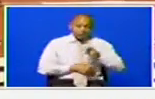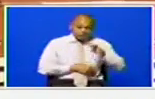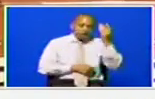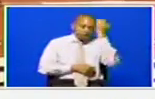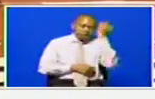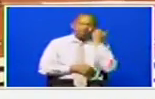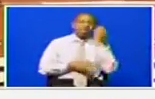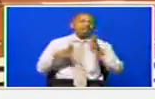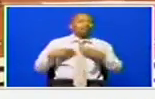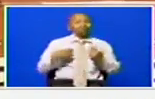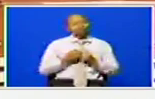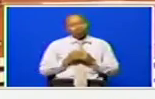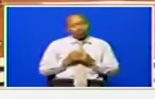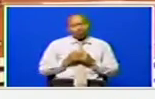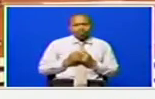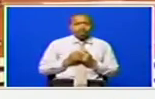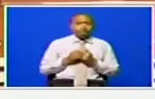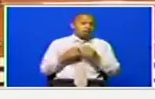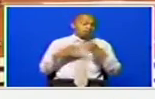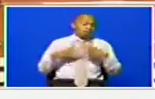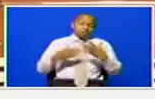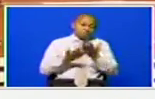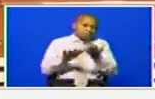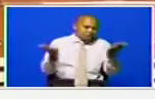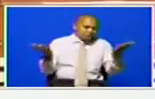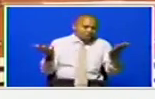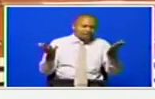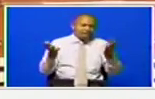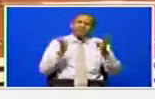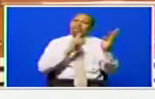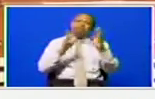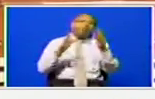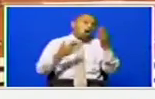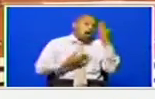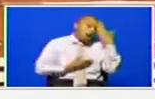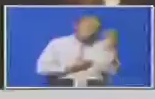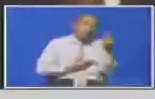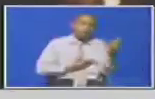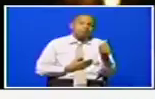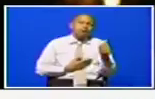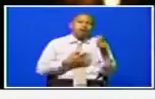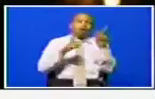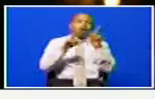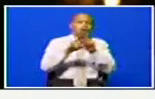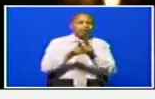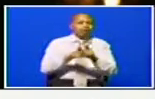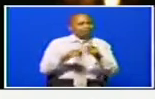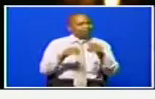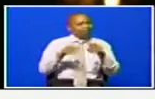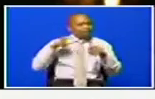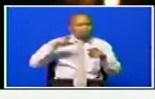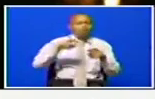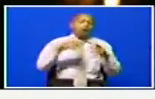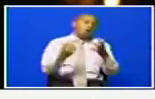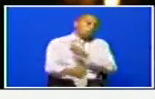kukubali sikubali. Na sasa hilo ndo kitu ambacho watu hawatarajii. Manake ikifika hapo sasa ni miguu niponye, ni mwenye